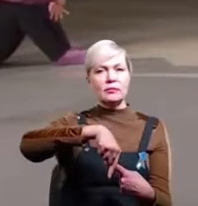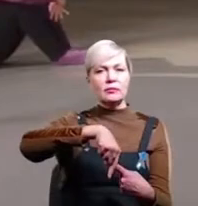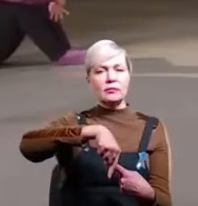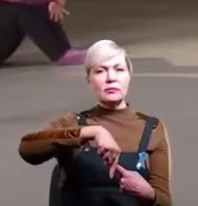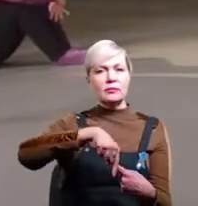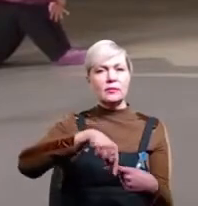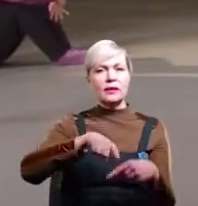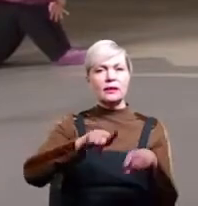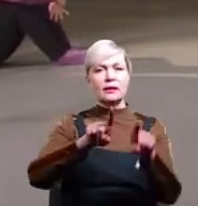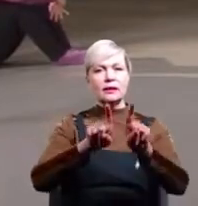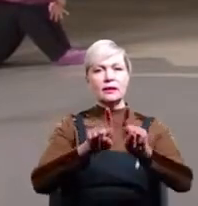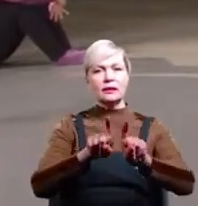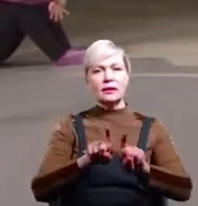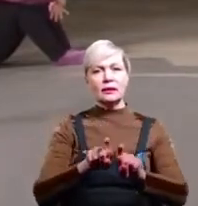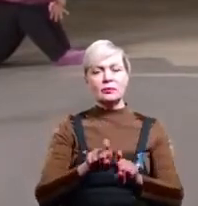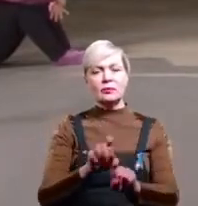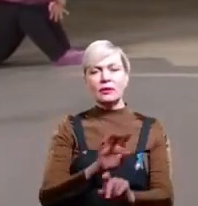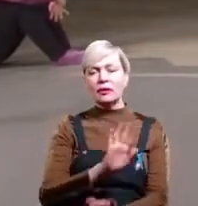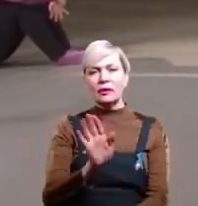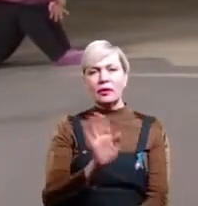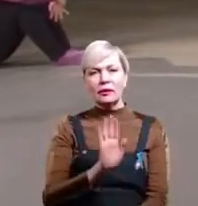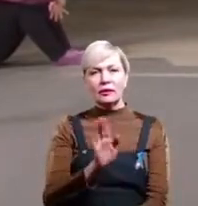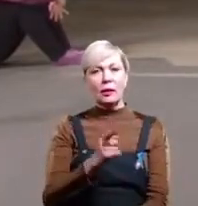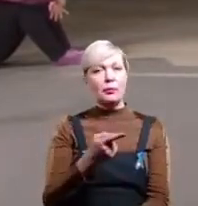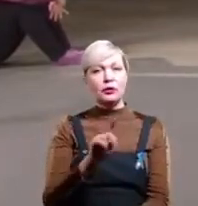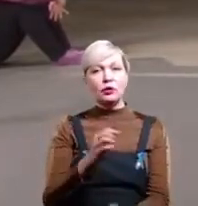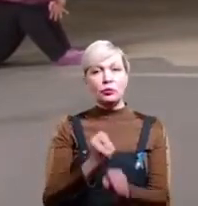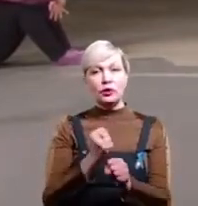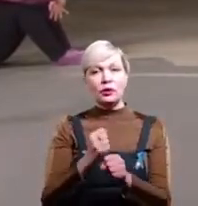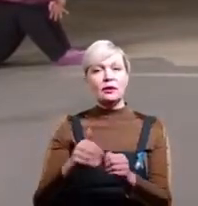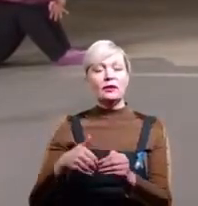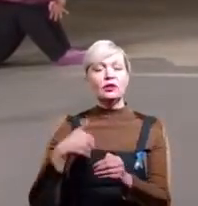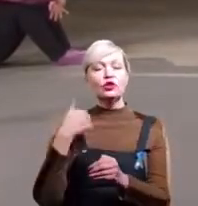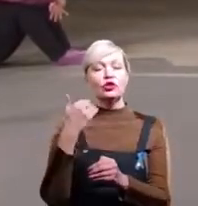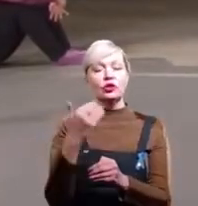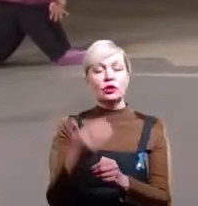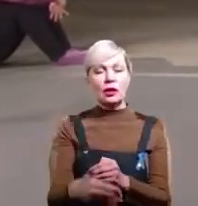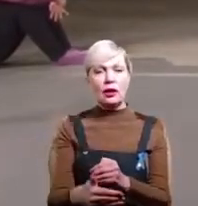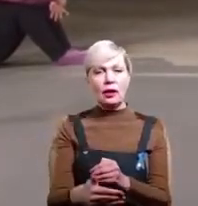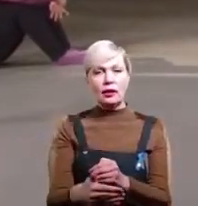садимся. Не, не, а вы чего вы не сделали шаг? Вы должны...